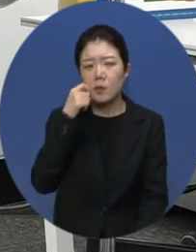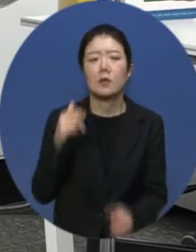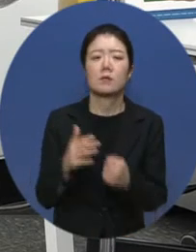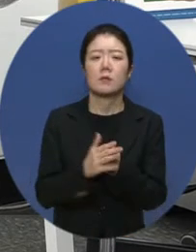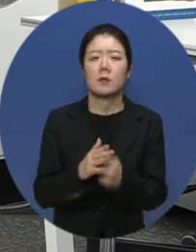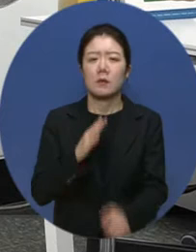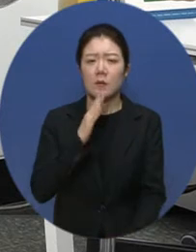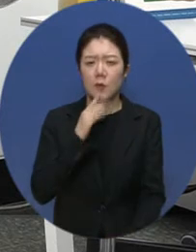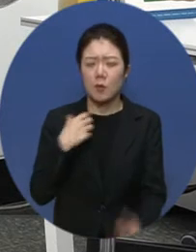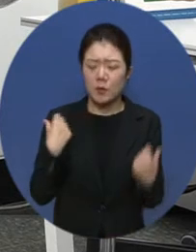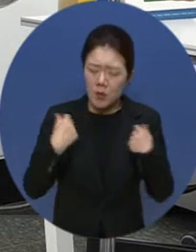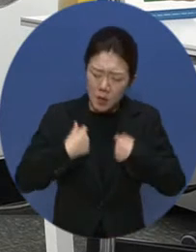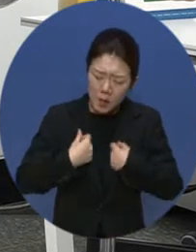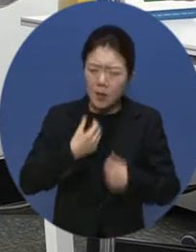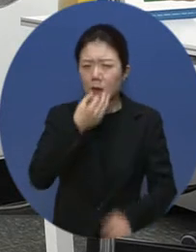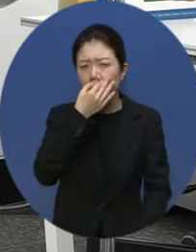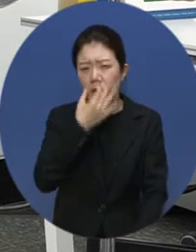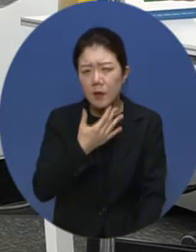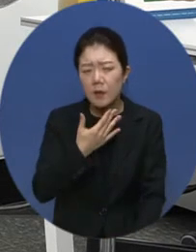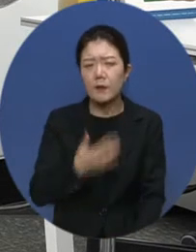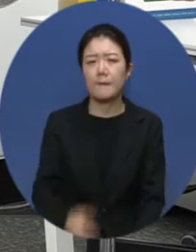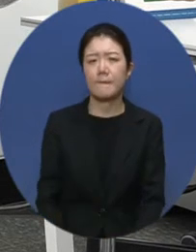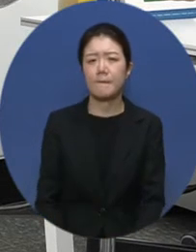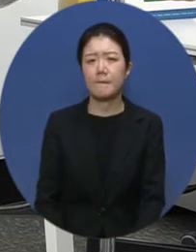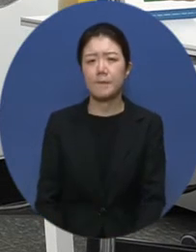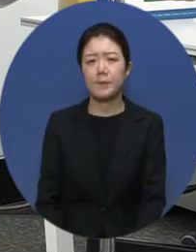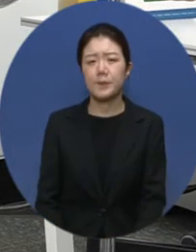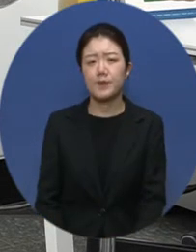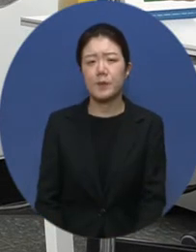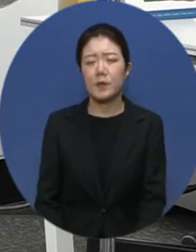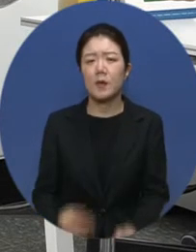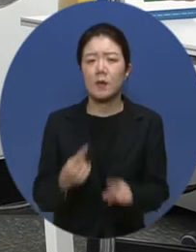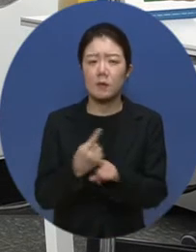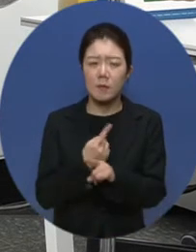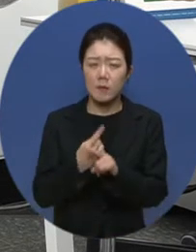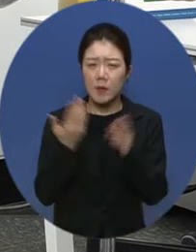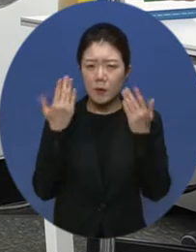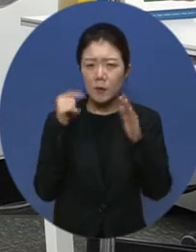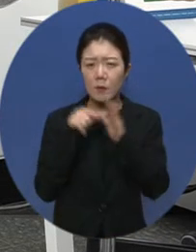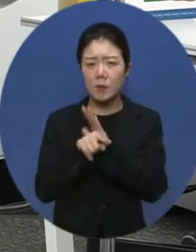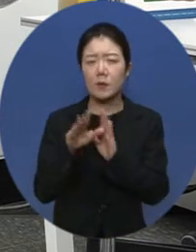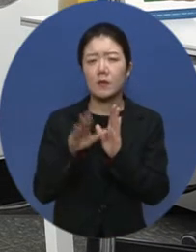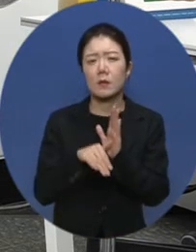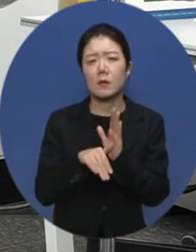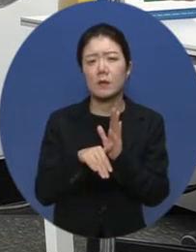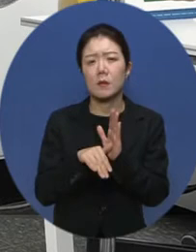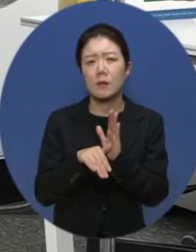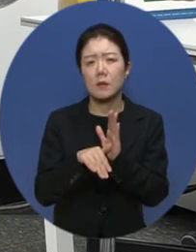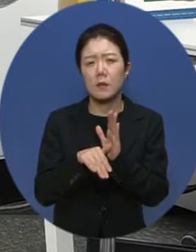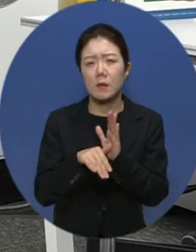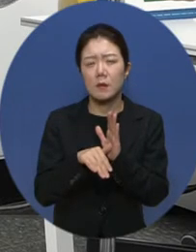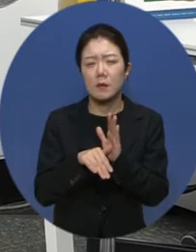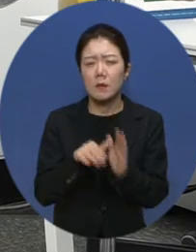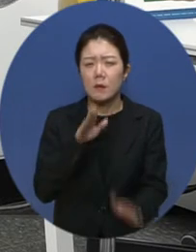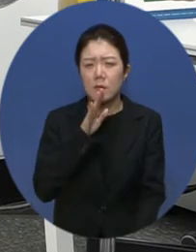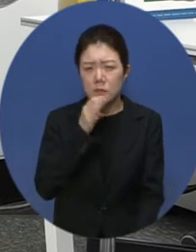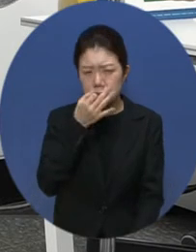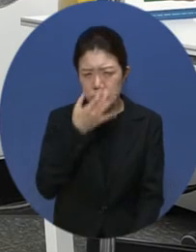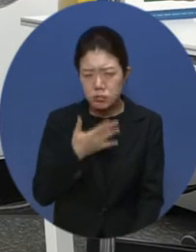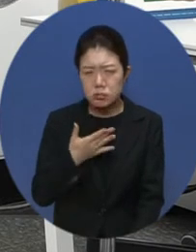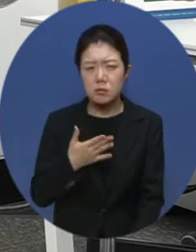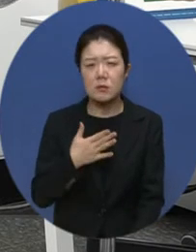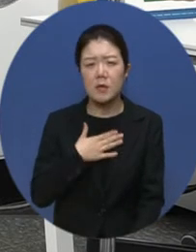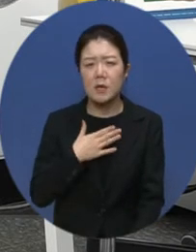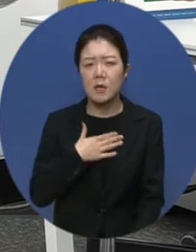때문에 너무 옷 입히기가 힘들었어요. 특히 이제 치료를 가거나 학교를 갈 때 너무 힘든 거예요. 그러니까